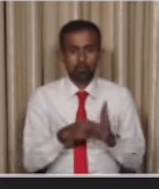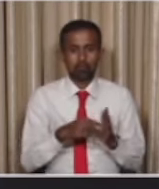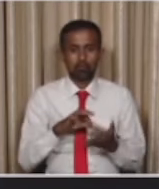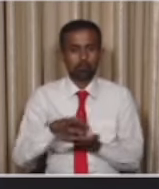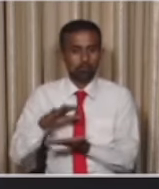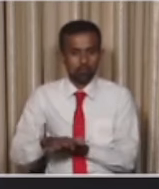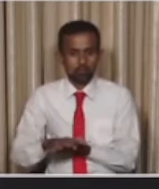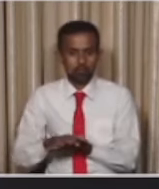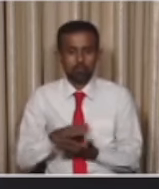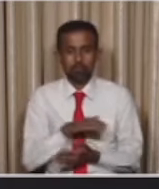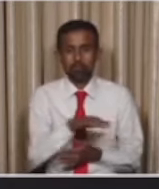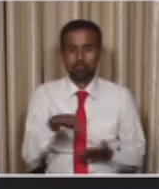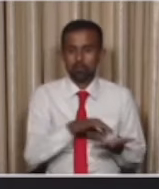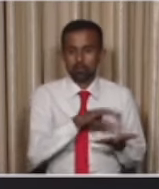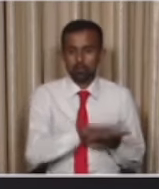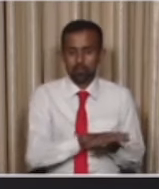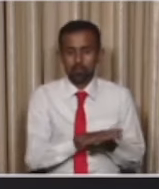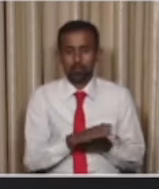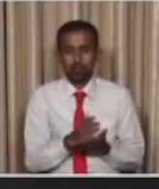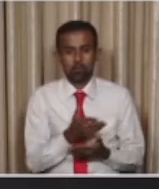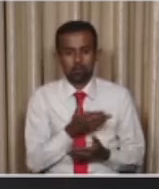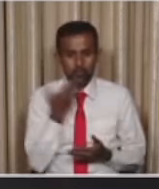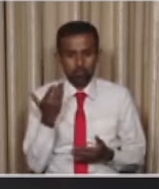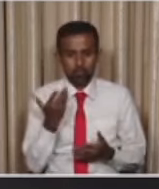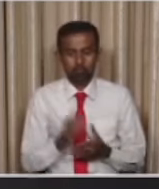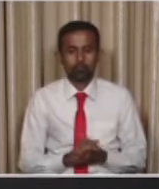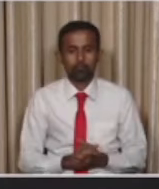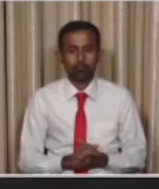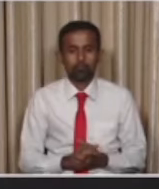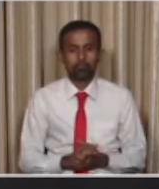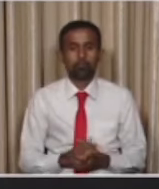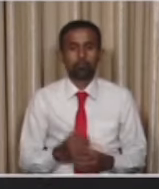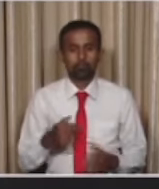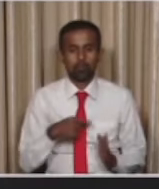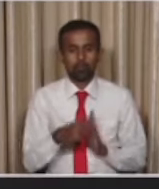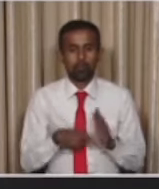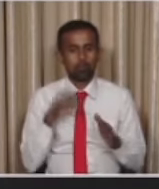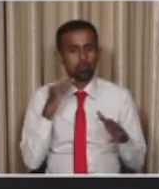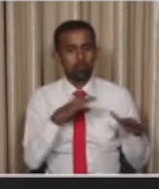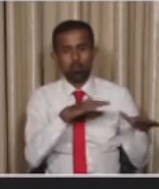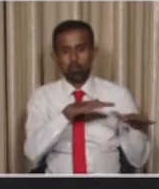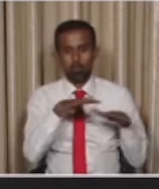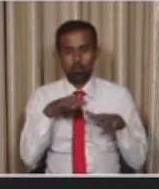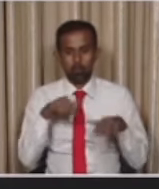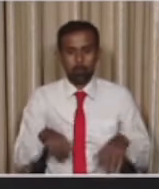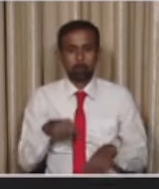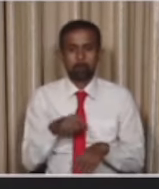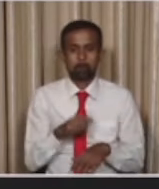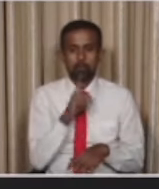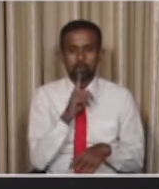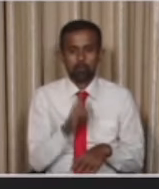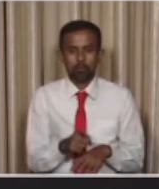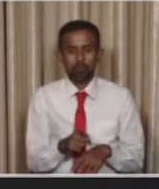ස්ථාවරත්වය, සමාජීය ස්ථාවරත්වය ඇති කරගන්න පුළුවන් අවස්ථාවක් ඇති වෙන්නේ. ඒ නිසා මම මේ රටේ ජනතාවට මේ අවස්ථාවේදී ඉල්ලා සිටිනවා,